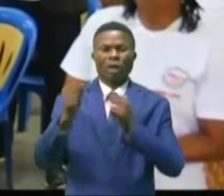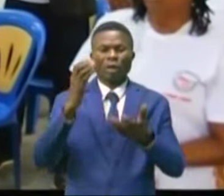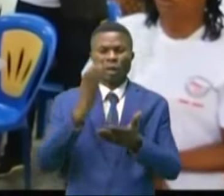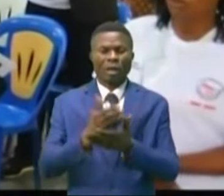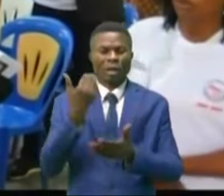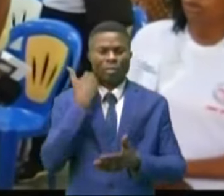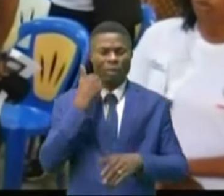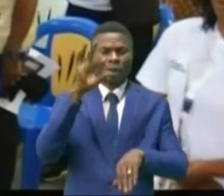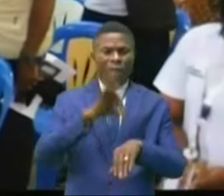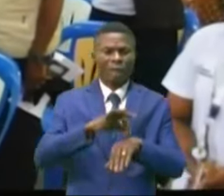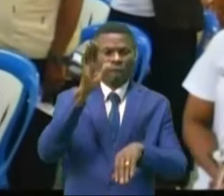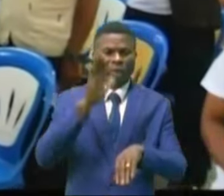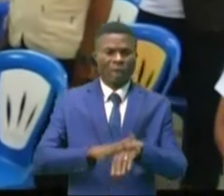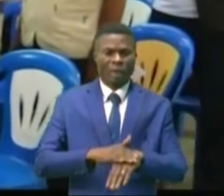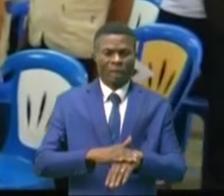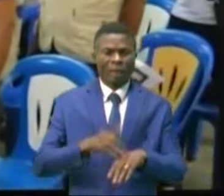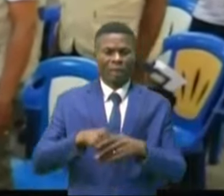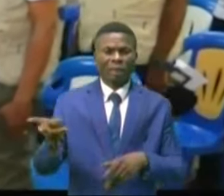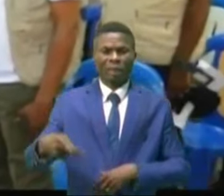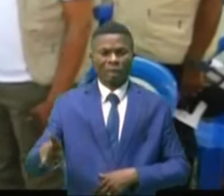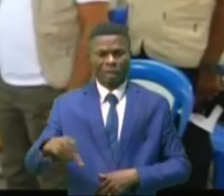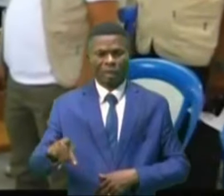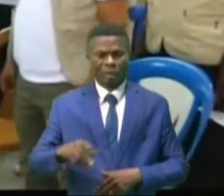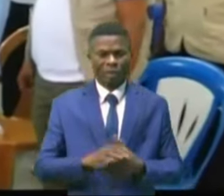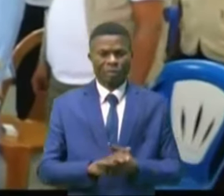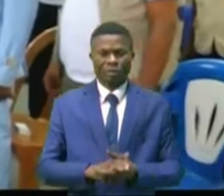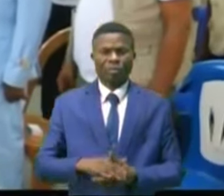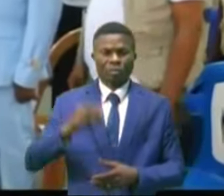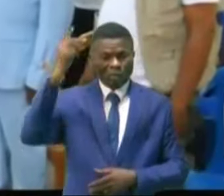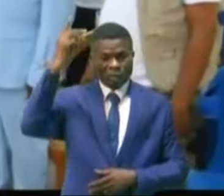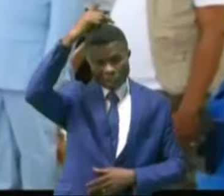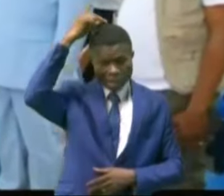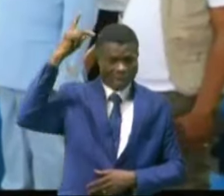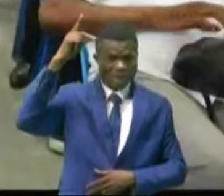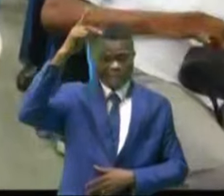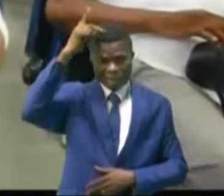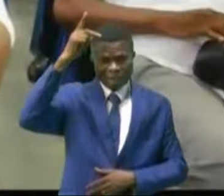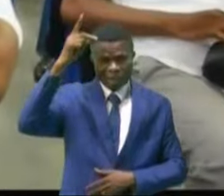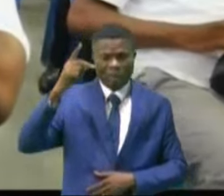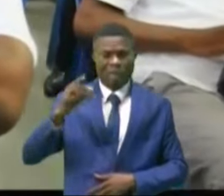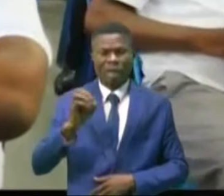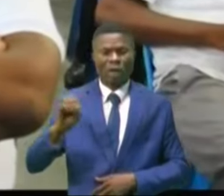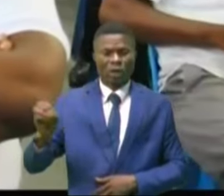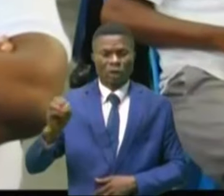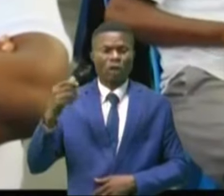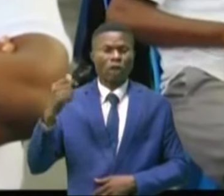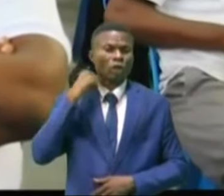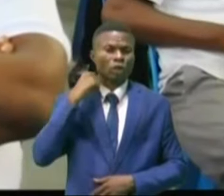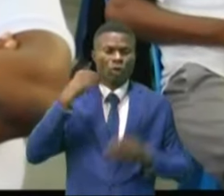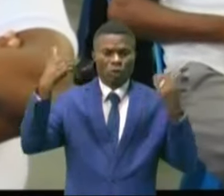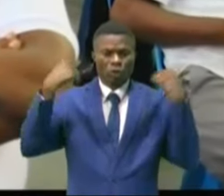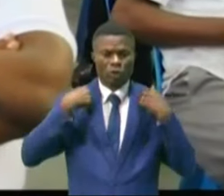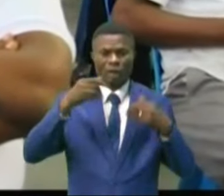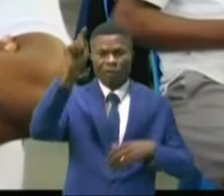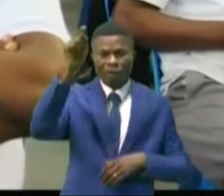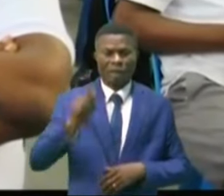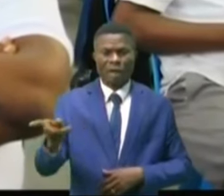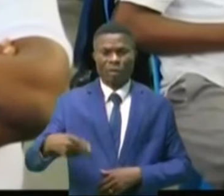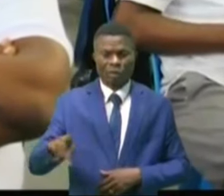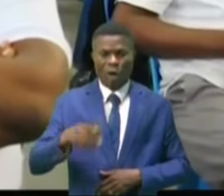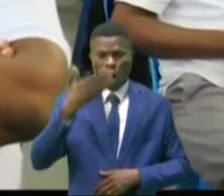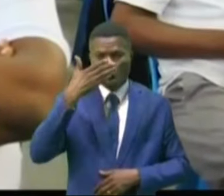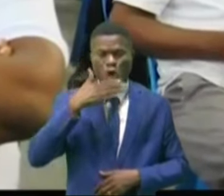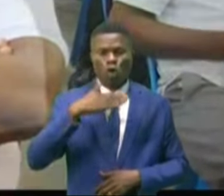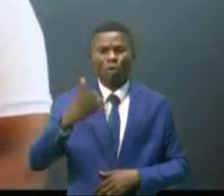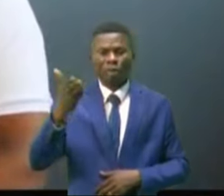le paludisme dans la province du Kasaï. Docteur Louis Chulo, chef des divisions provinciales de la